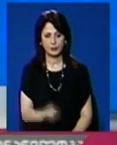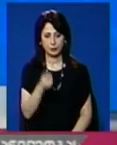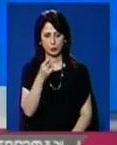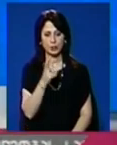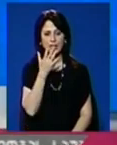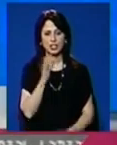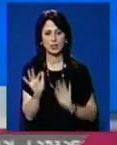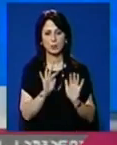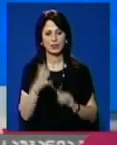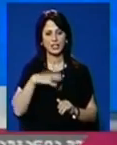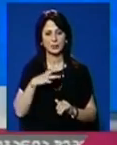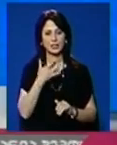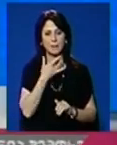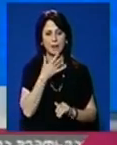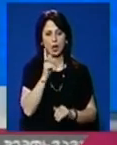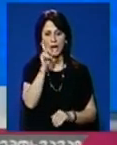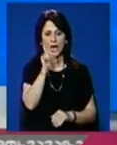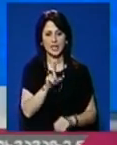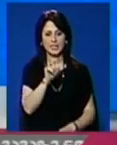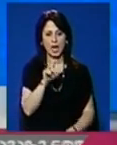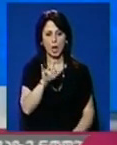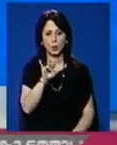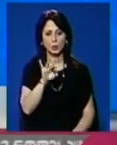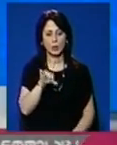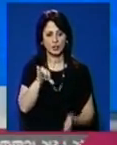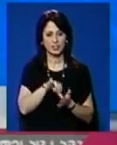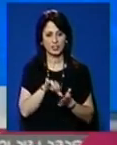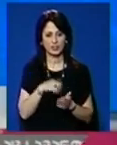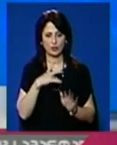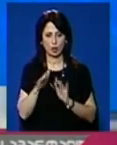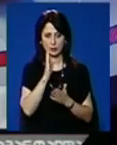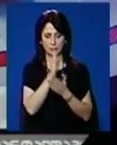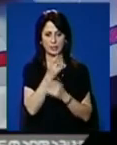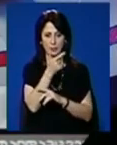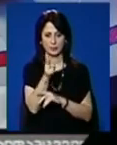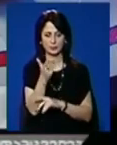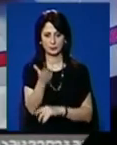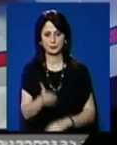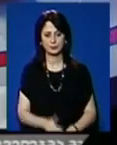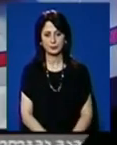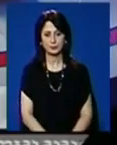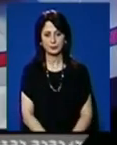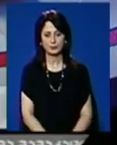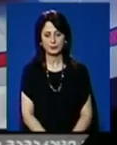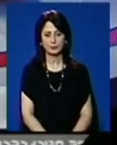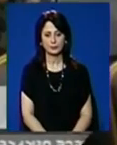Ამწუთებში ნაციონალური მოძრაობა თბილისის მერობის კანდიდატ ზაალ უდუმაშვილს წარადგენს. ჩაღონიზებას პირდაპირ ეთერში გთავაზობთ.